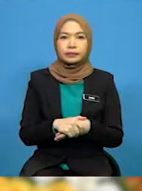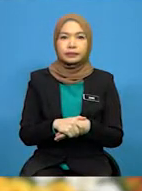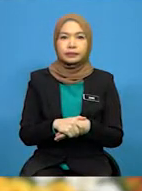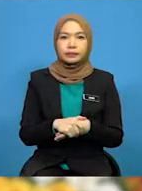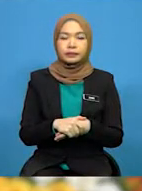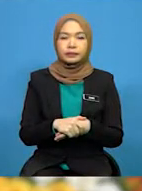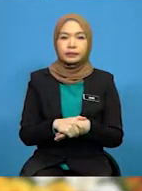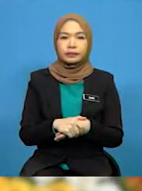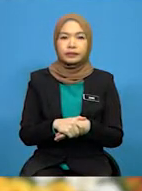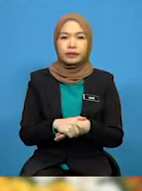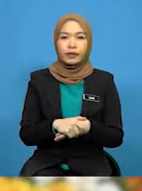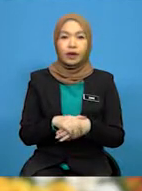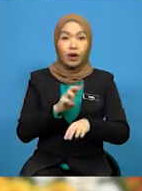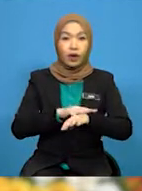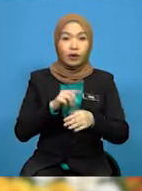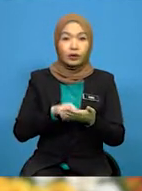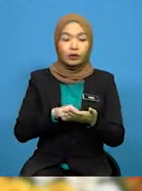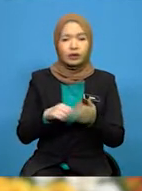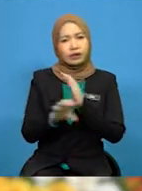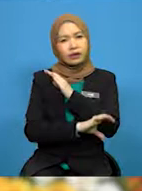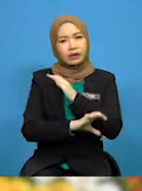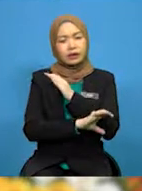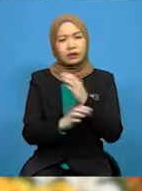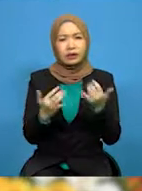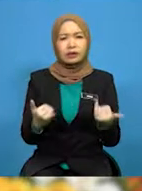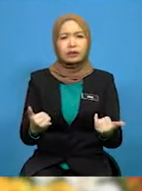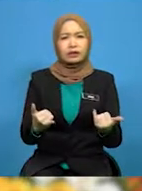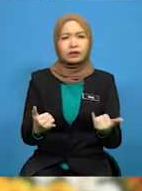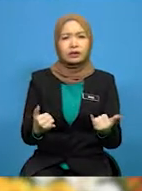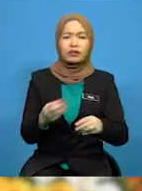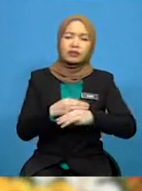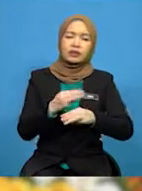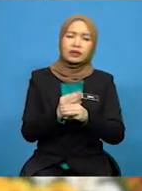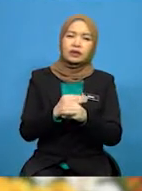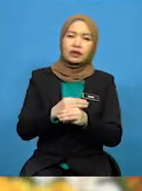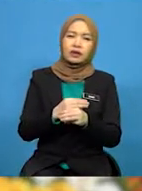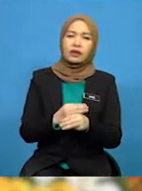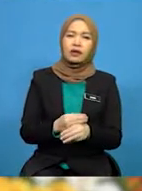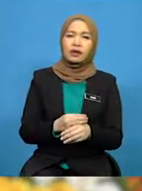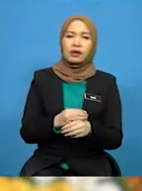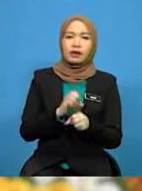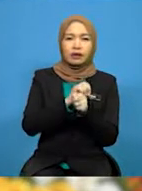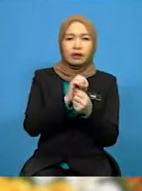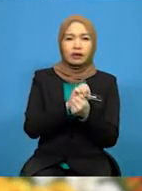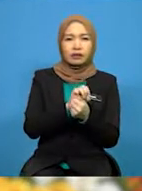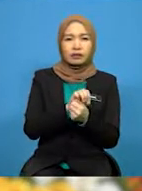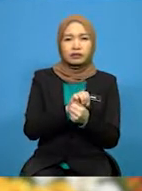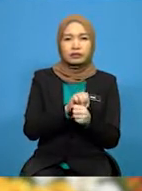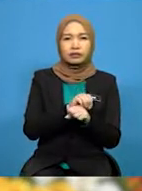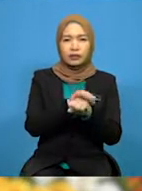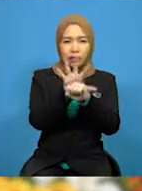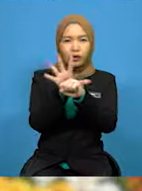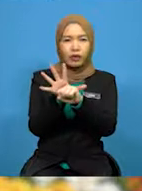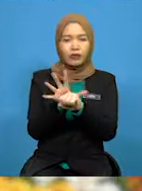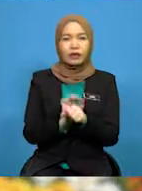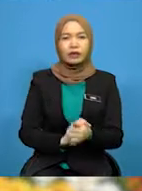Baiklah, pada masa kini negara sedang mengalami wabak COVID-19. Ramai yang di luar sana menjangkakan banyak